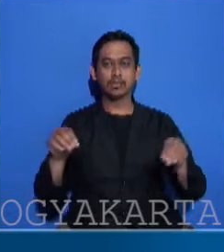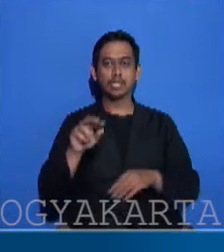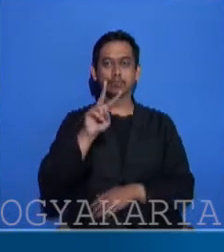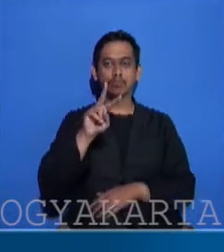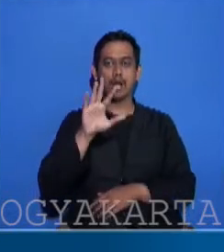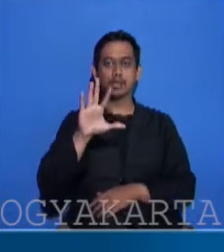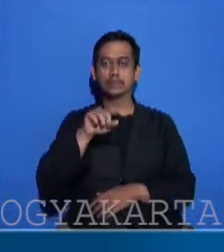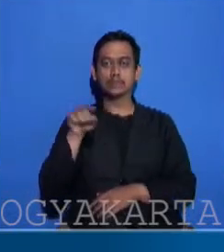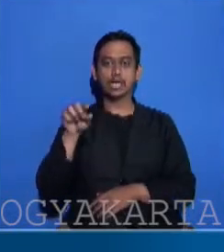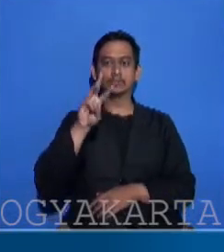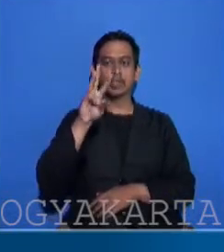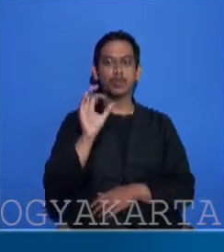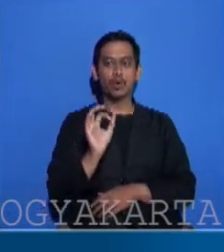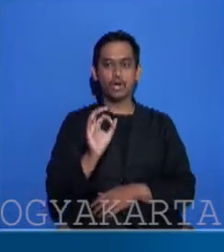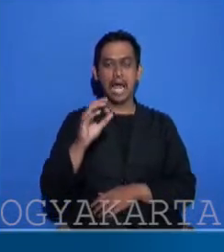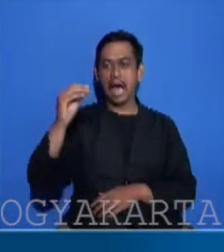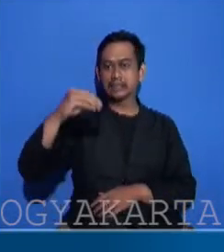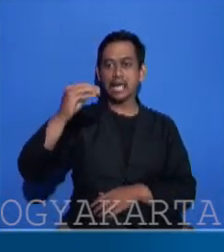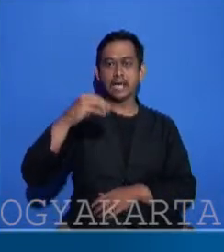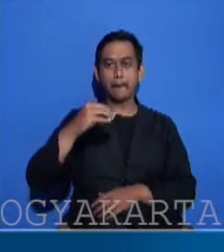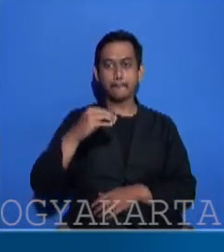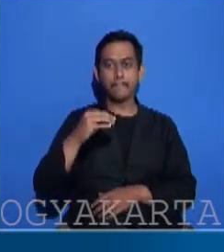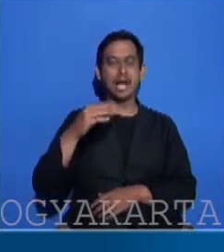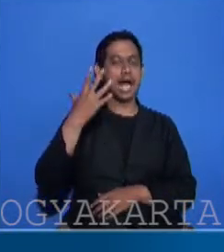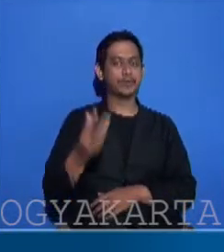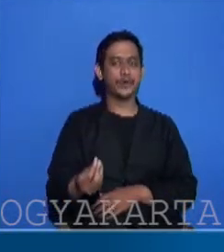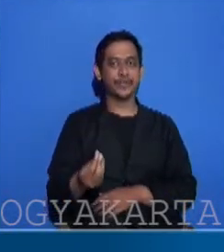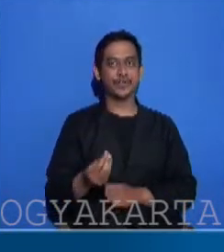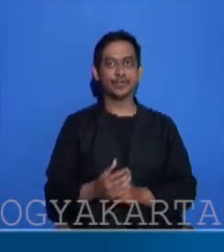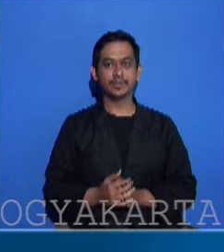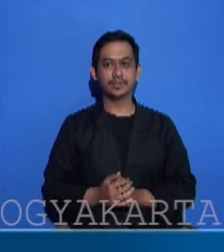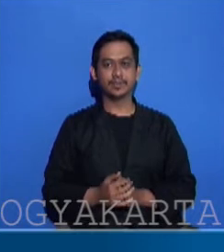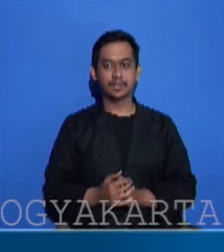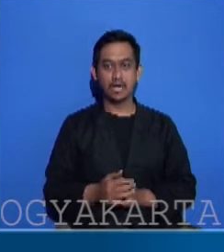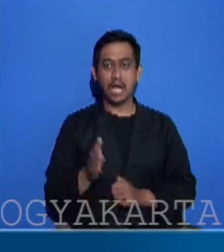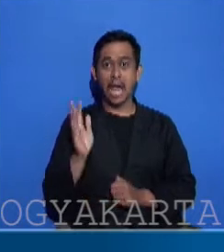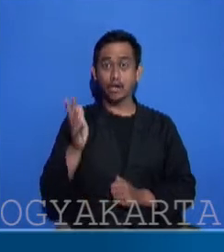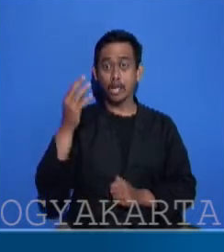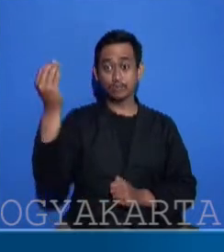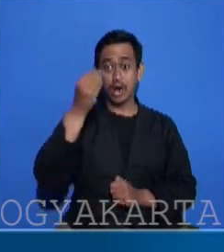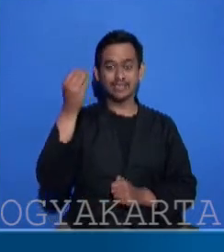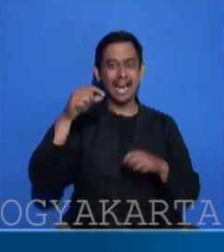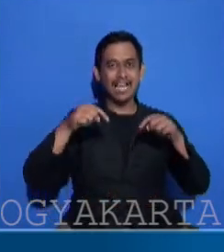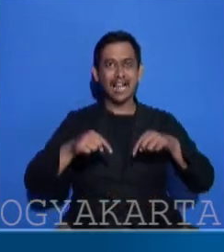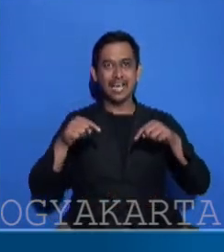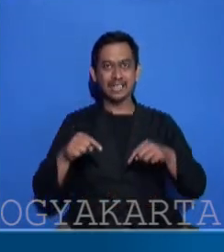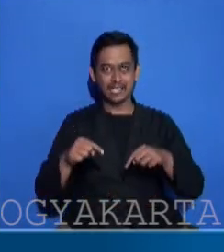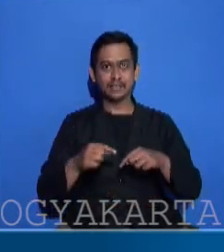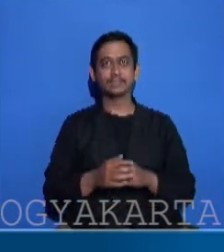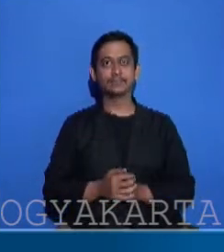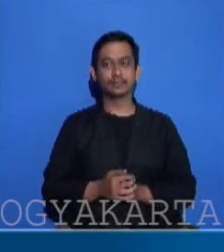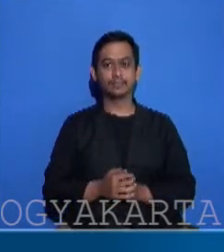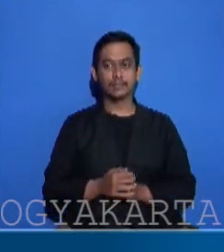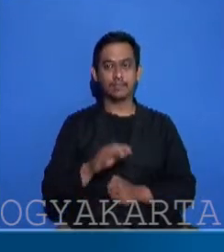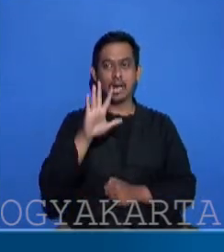25-30 ekor ayam jago jenis kampung Kalau saat liburan kayak sekarang ini nih bisa lebih 50